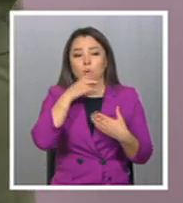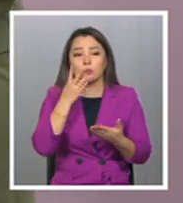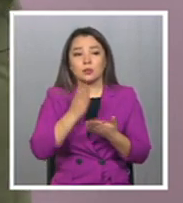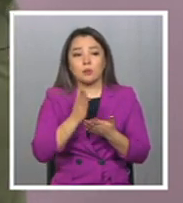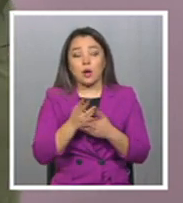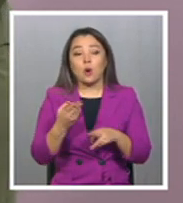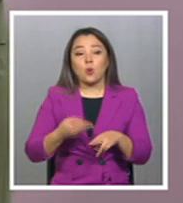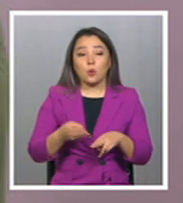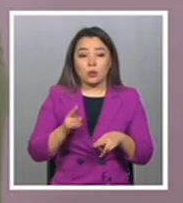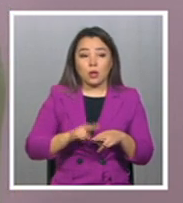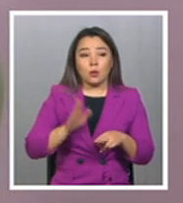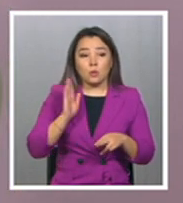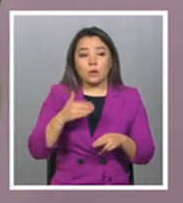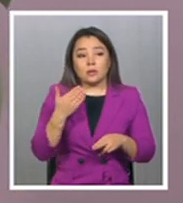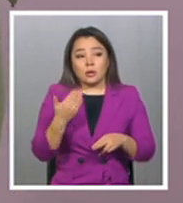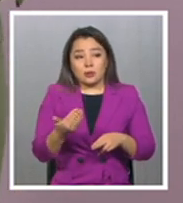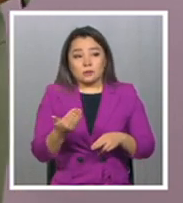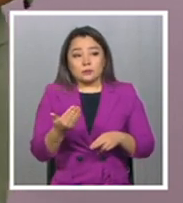Олай болса,